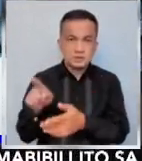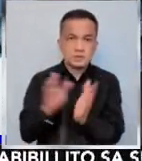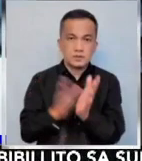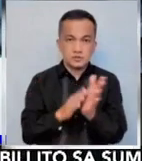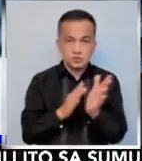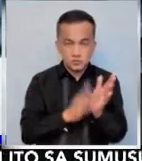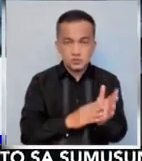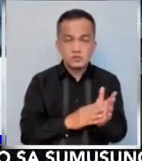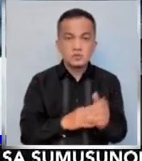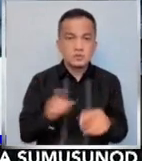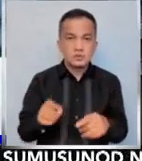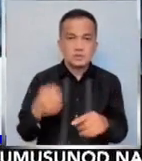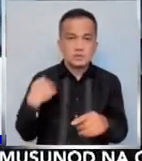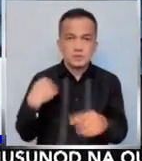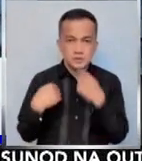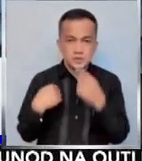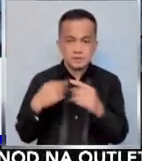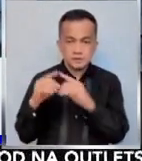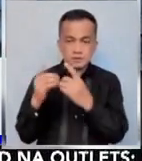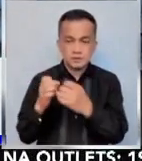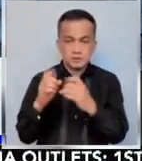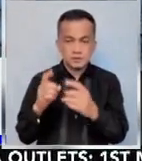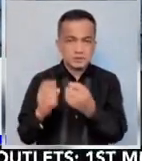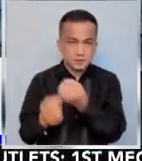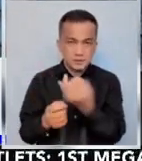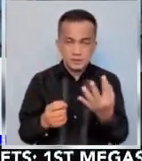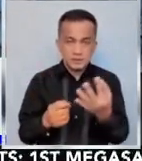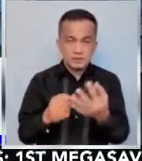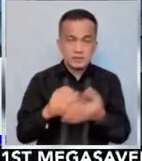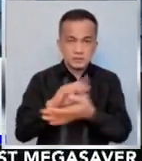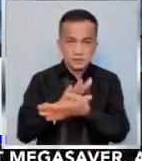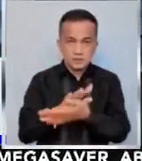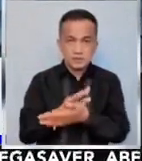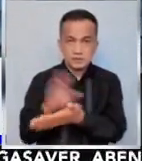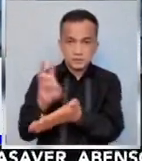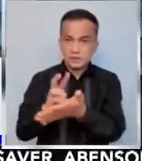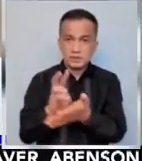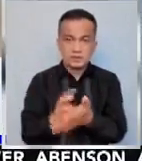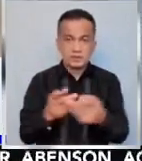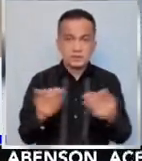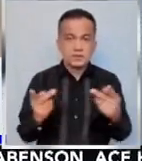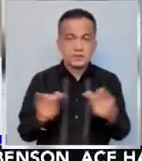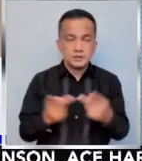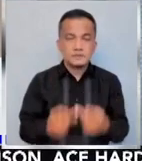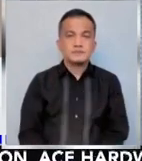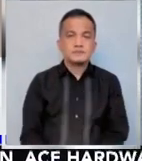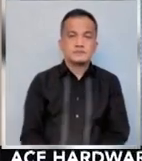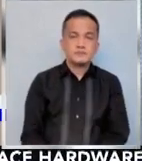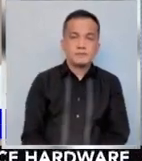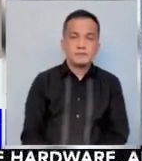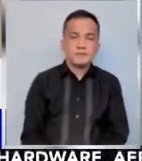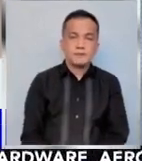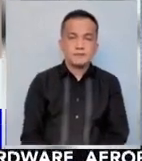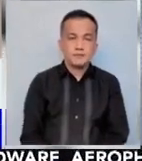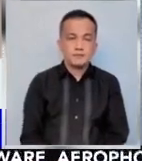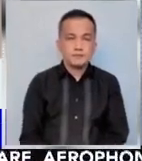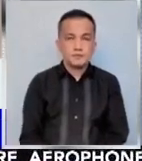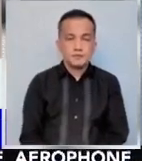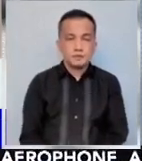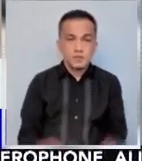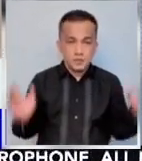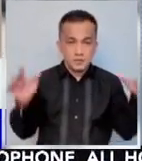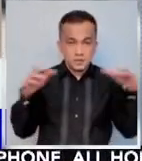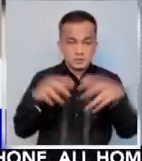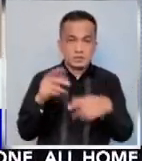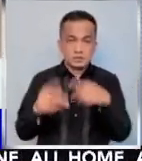pa binanggit ng DepEd kung ilan ang mga kaso at saan saang lugar ang mga kasong ito. In a gathering of people, especially of learners and